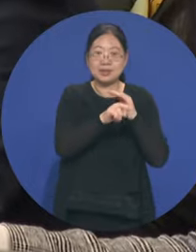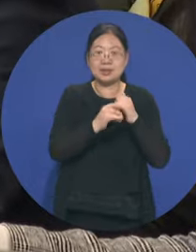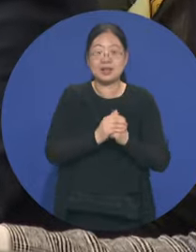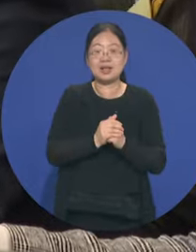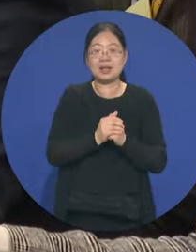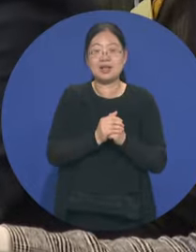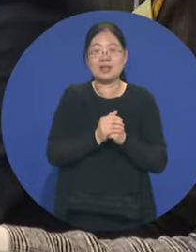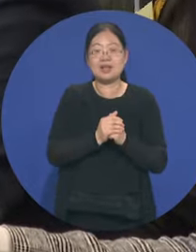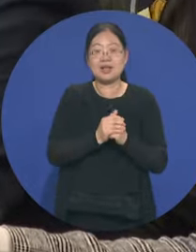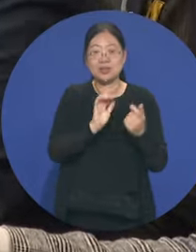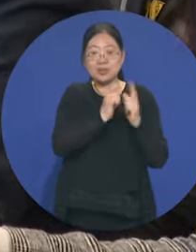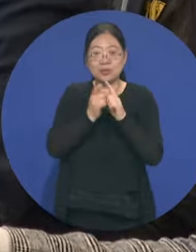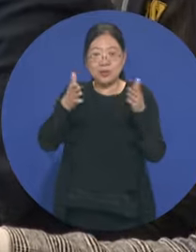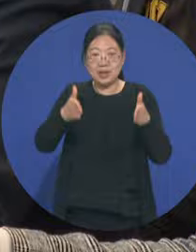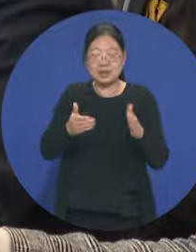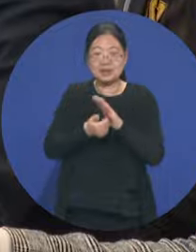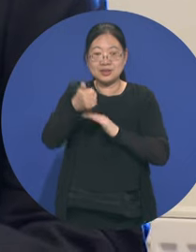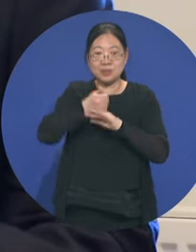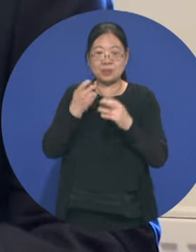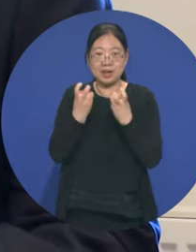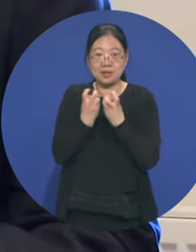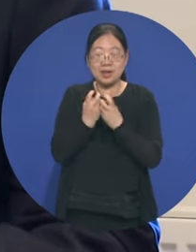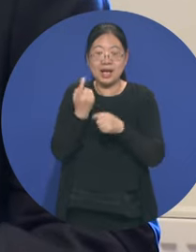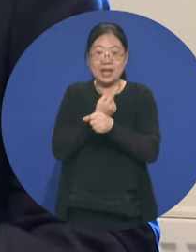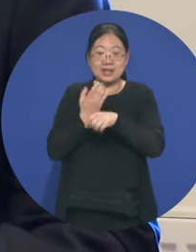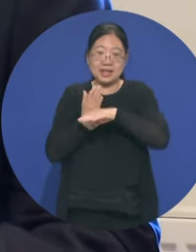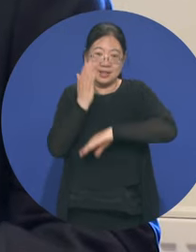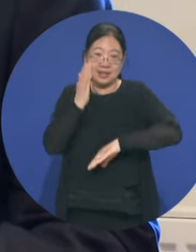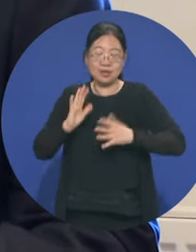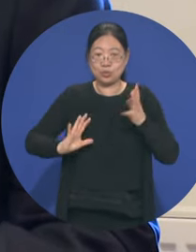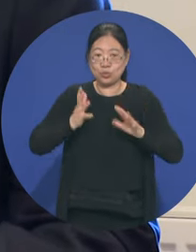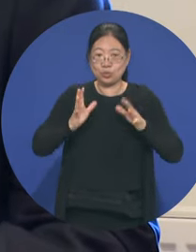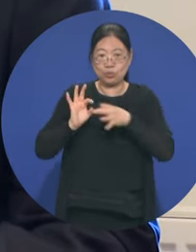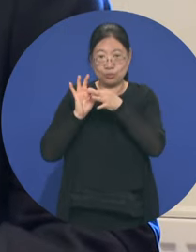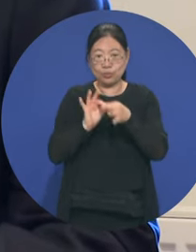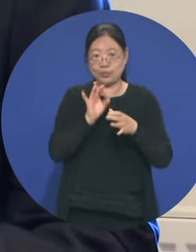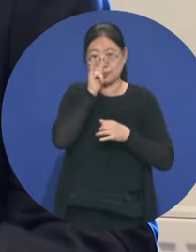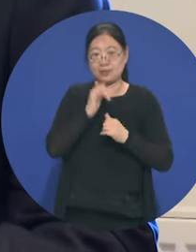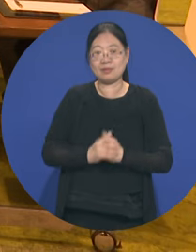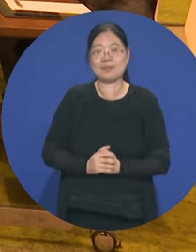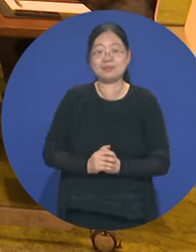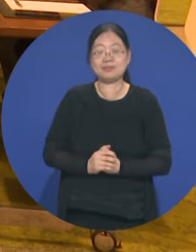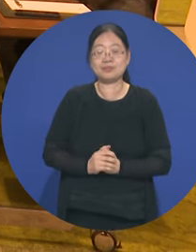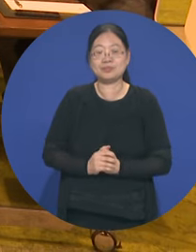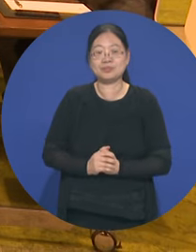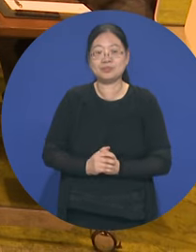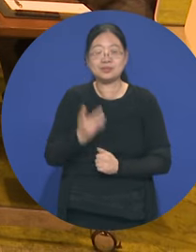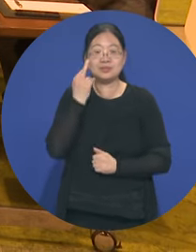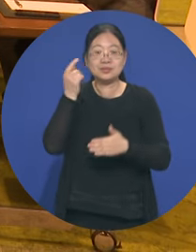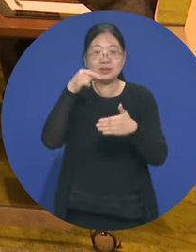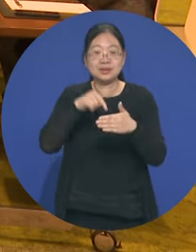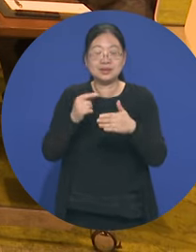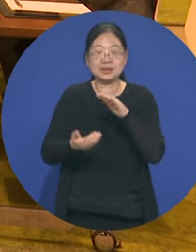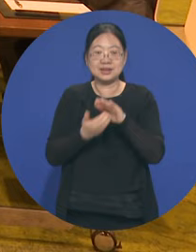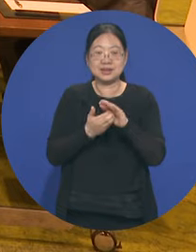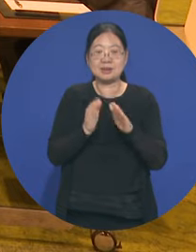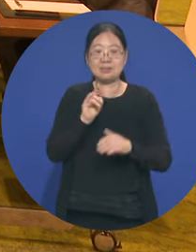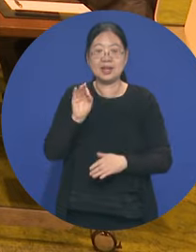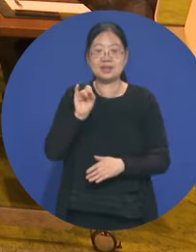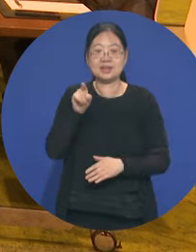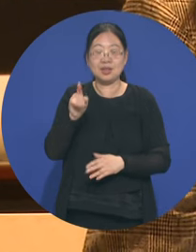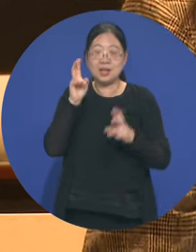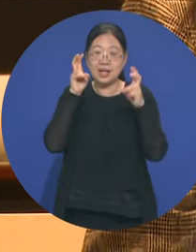대표와 스타트업들 사이 성공 비법을 놓고 1시간 넘는 열띤 토론이 진행되기도 했습니다. 이 밖에 미국 내 최대 바이오